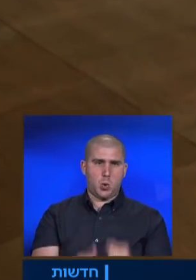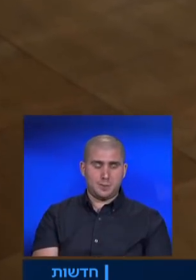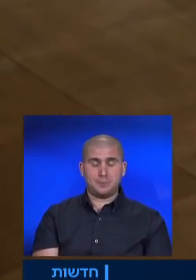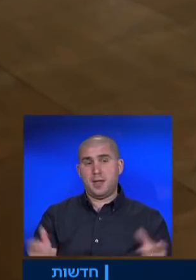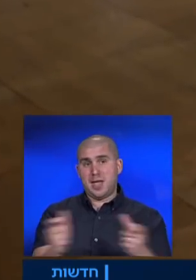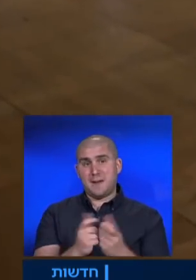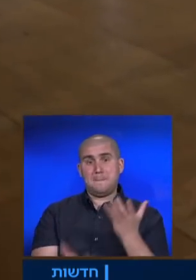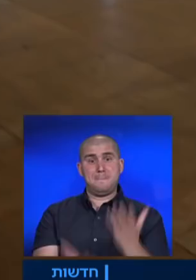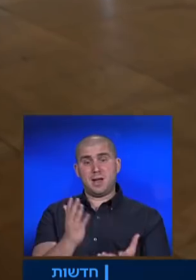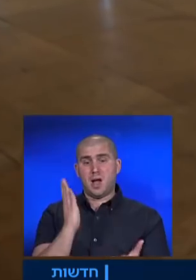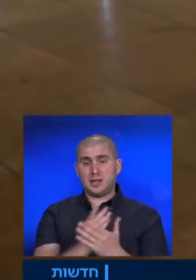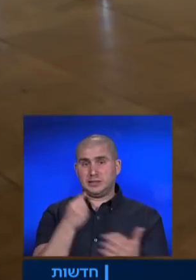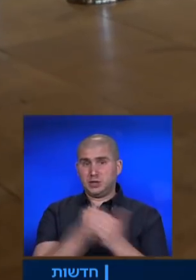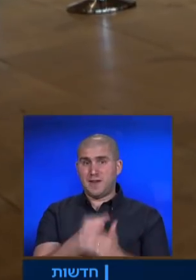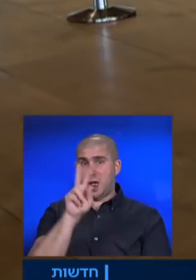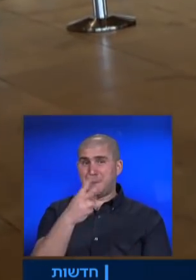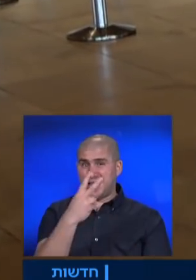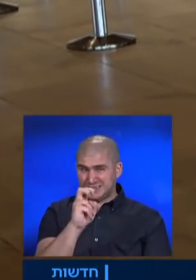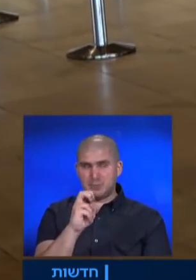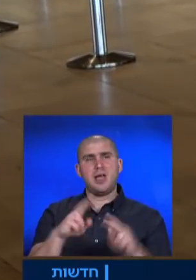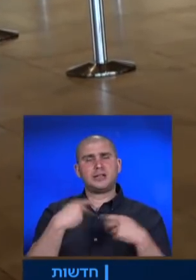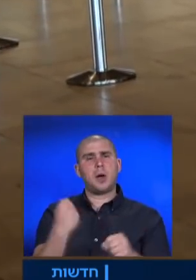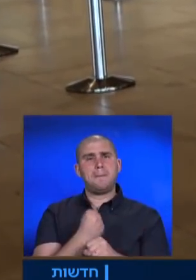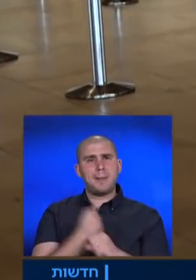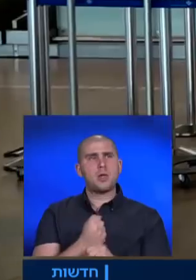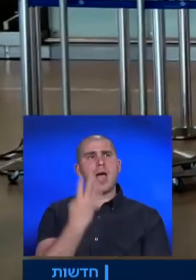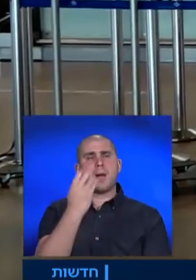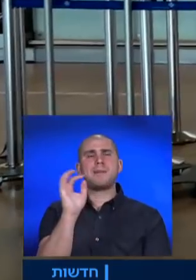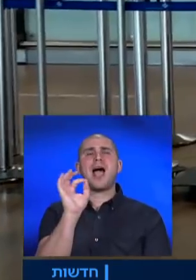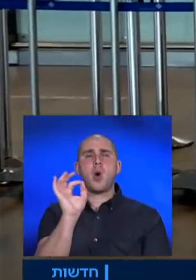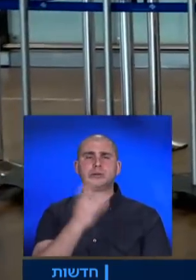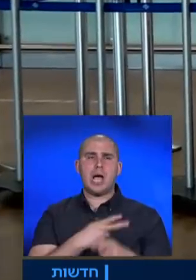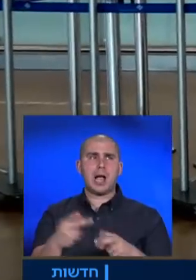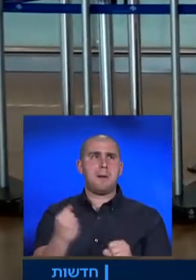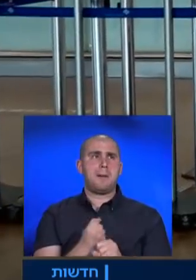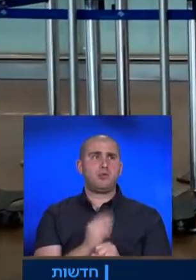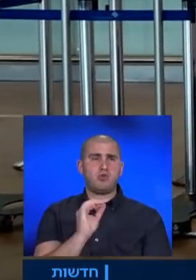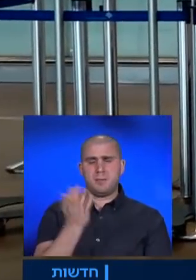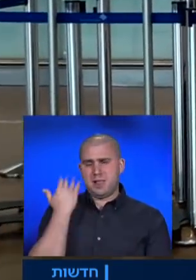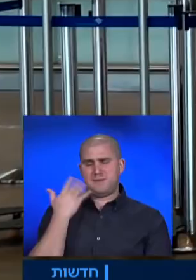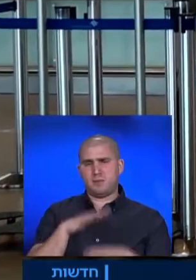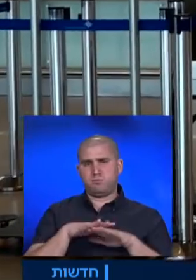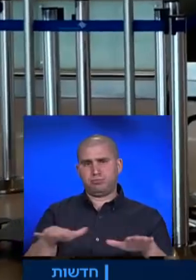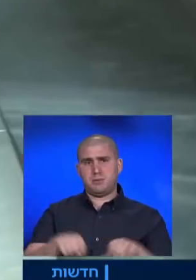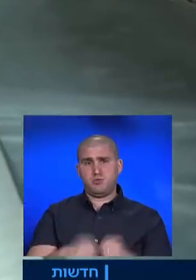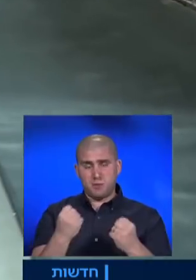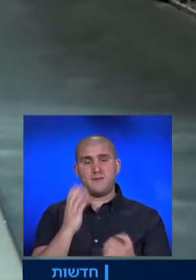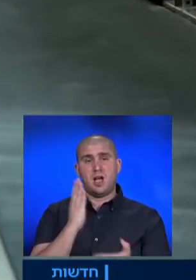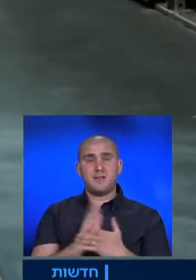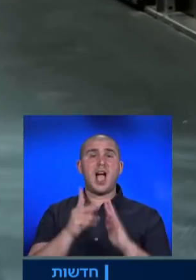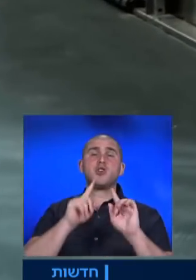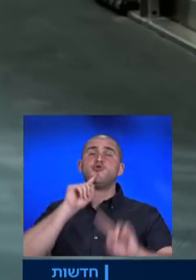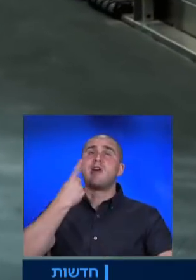סוף 2020 תחזור הפעילות ל-40% מפעילותה לפני פרוץ המשבר, ורק בעוד שנה וחצי